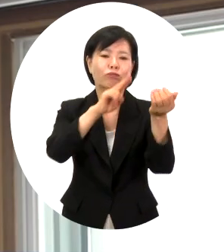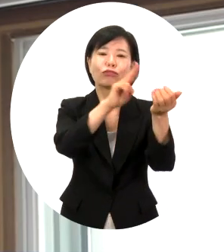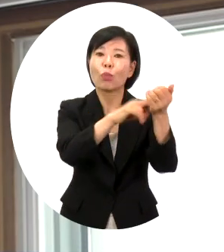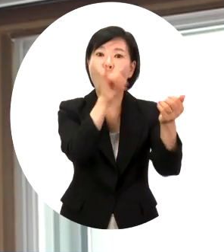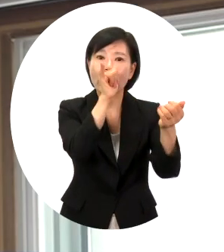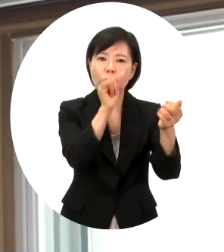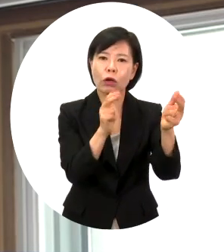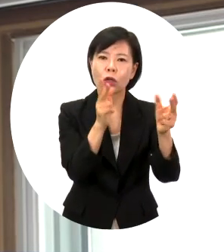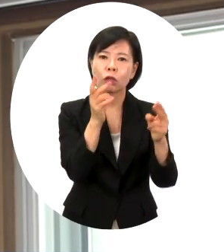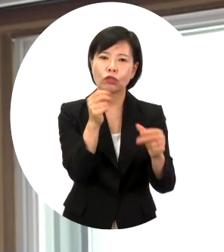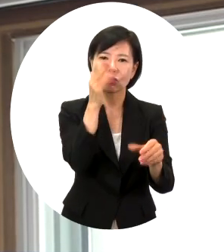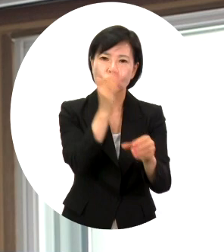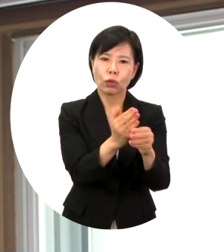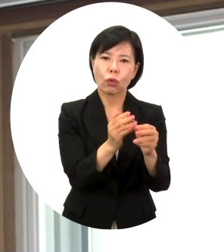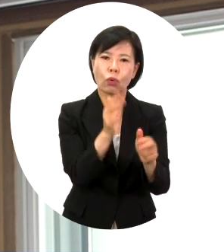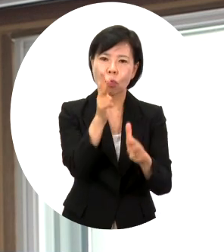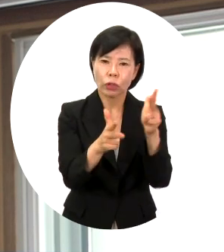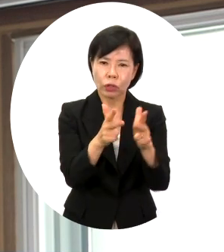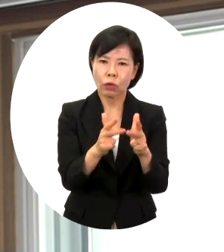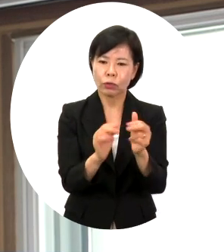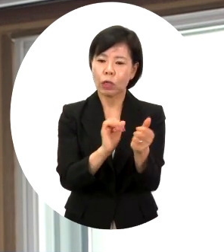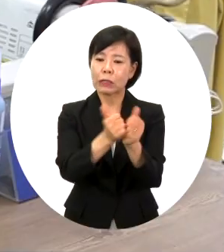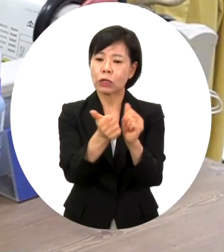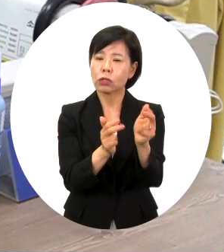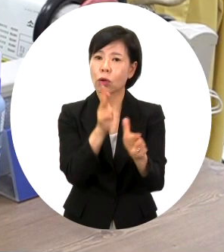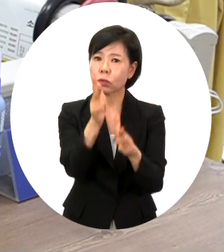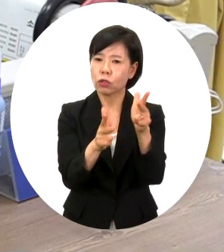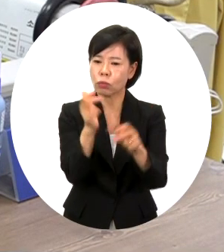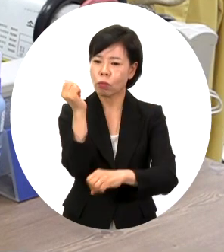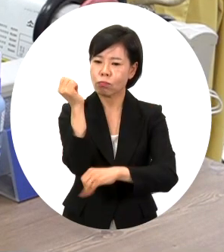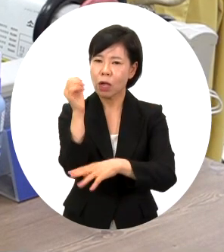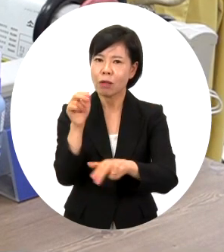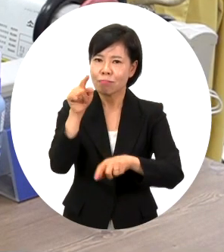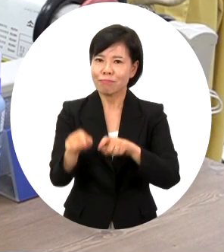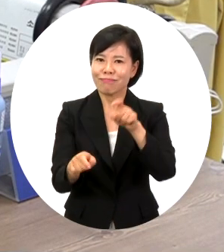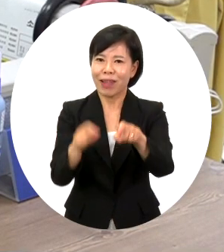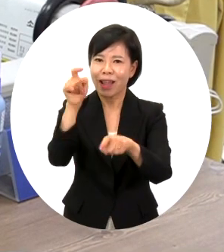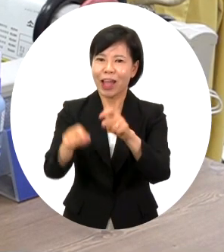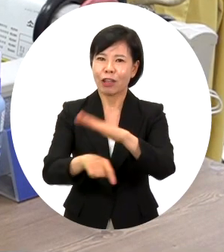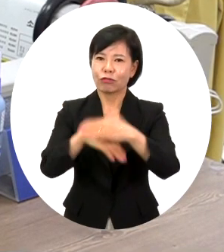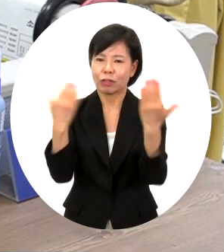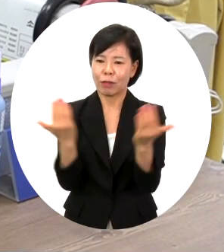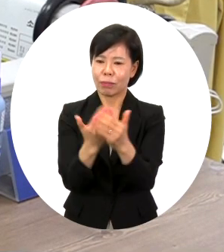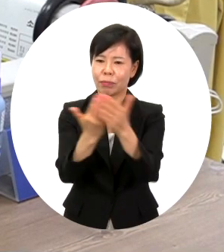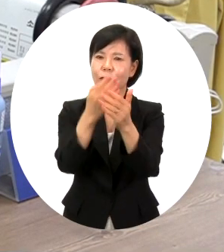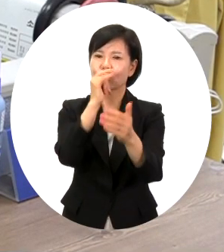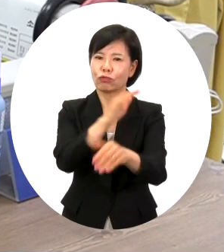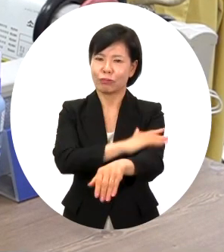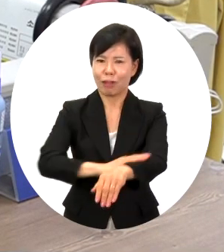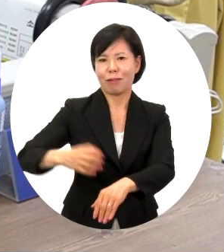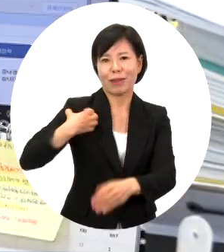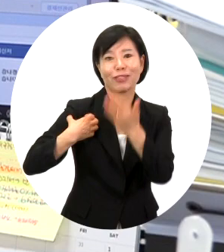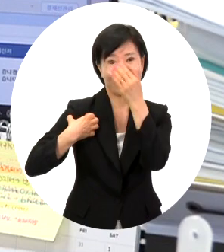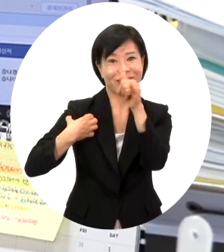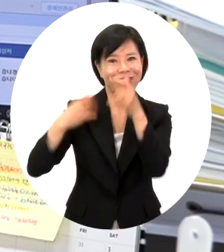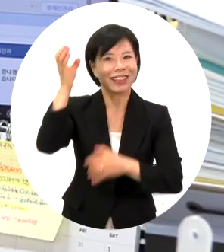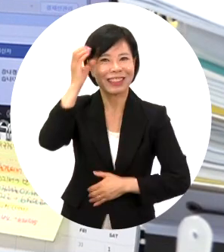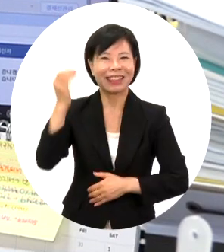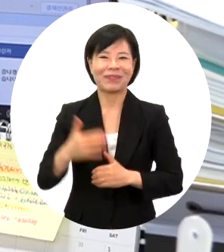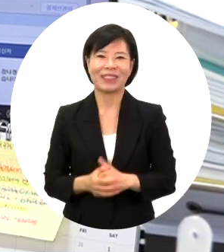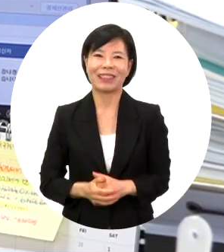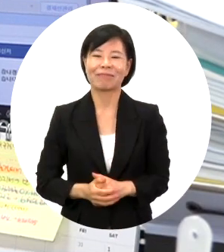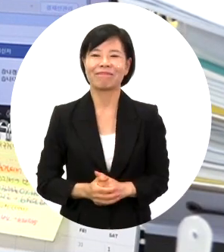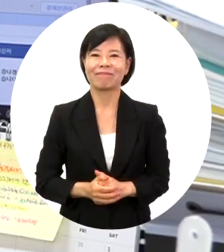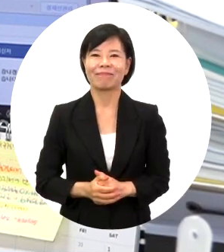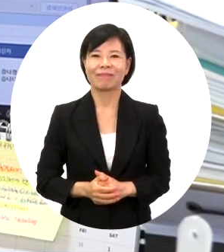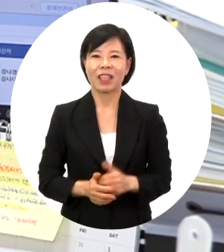성장 잠재력이 있는 중소기업이 스타기업, 상장 기업으로 발돋움하는 성장 사다리 역할을 톡톡히 할 것으로